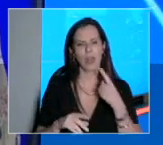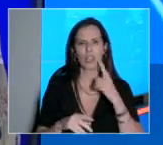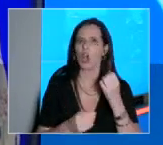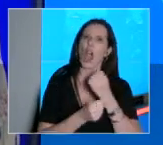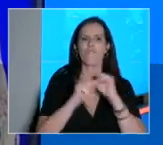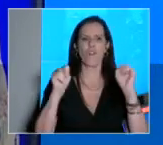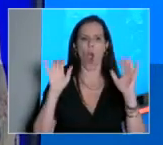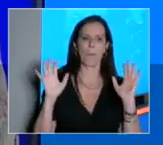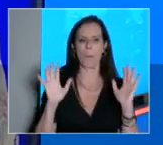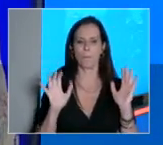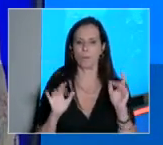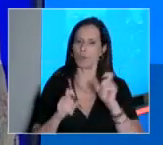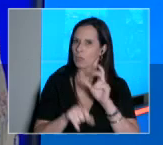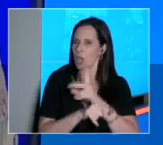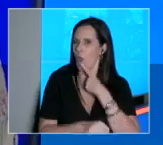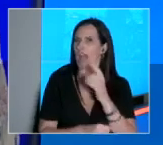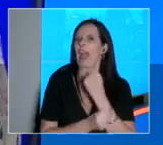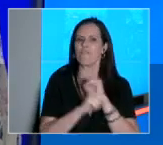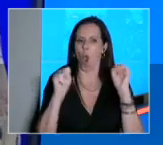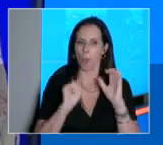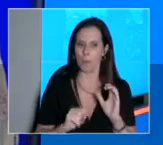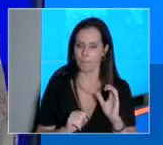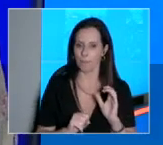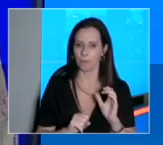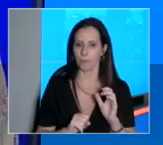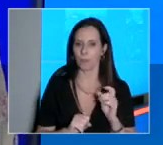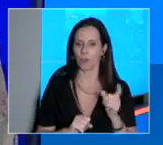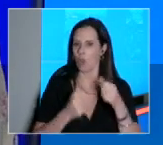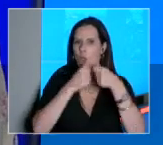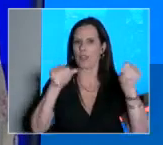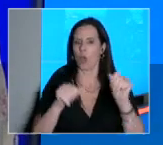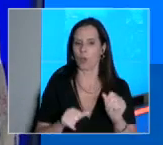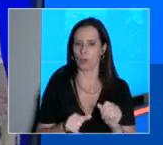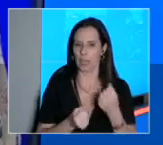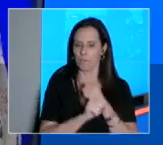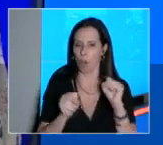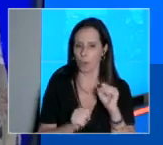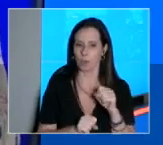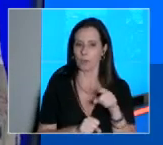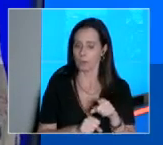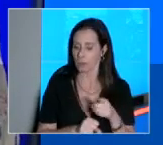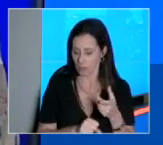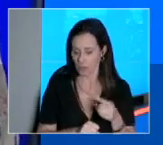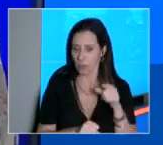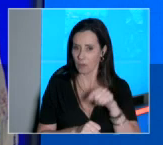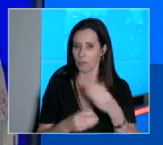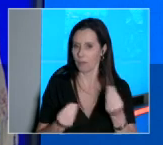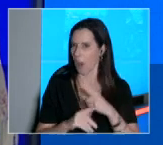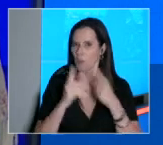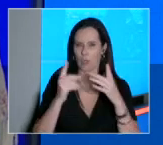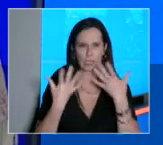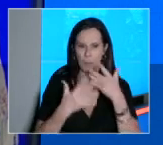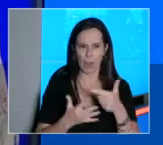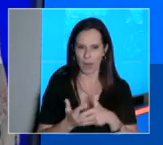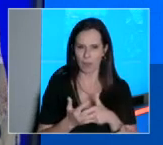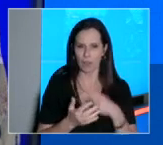חס וחלילה, כמו שאנשים מאוד נזהרים חס וחלילה, שלא יתייגו אותם כרפורמים. זה מוביל לדברים אבסורדיים. אני